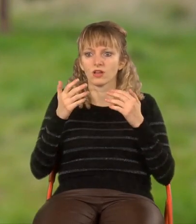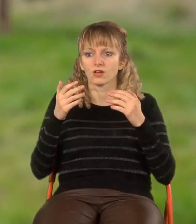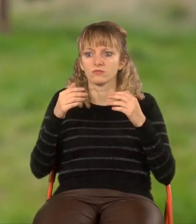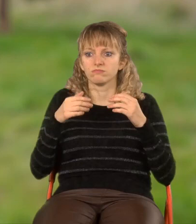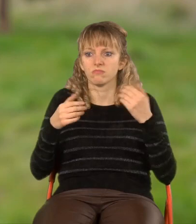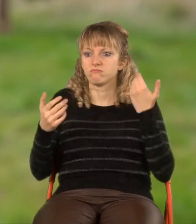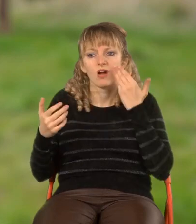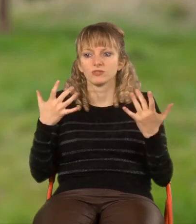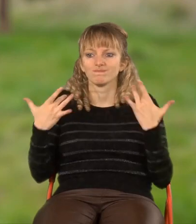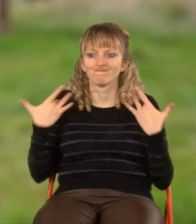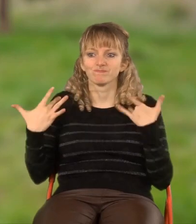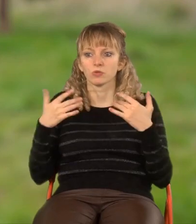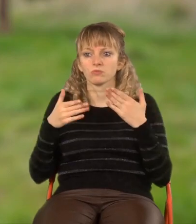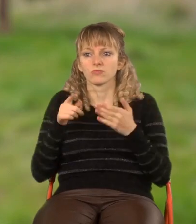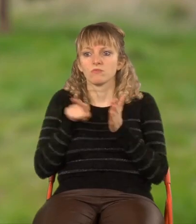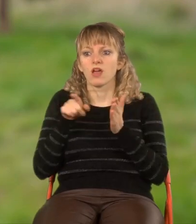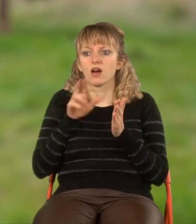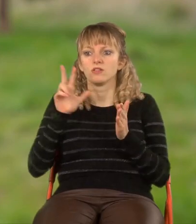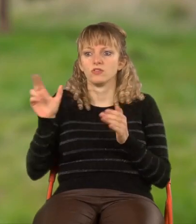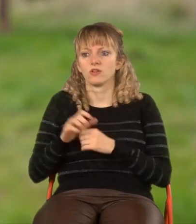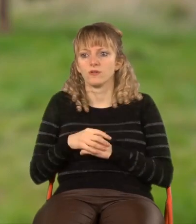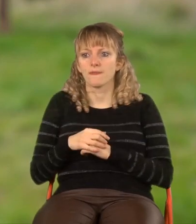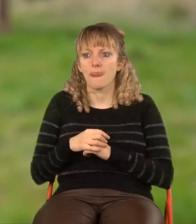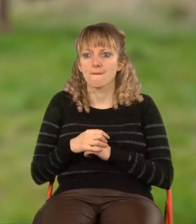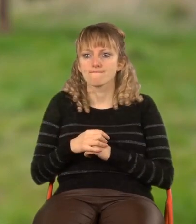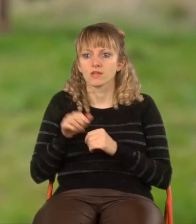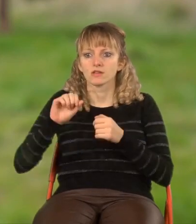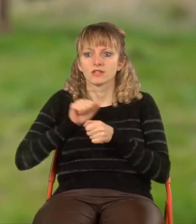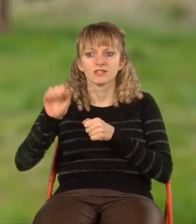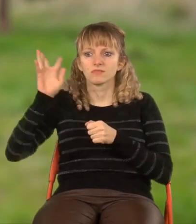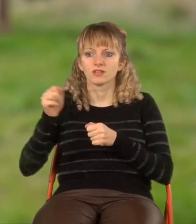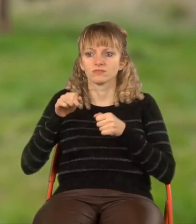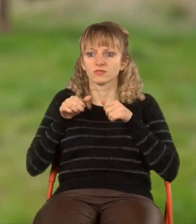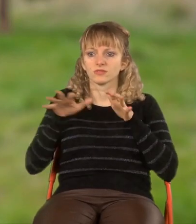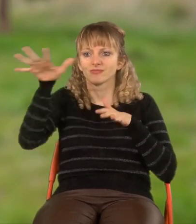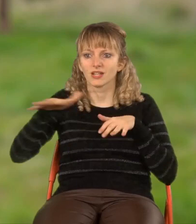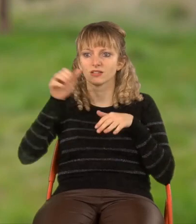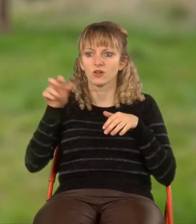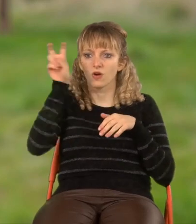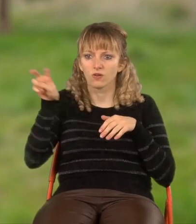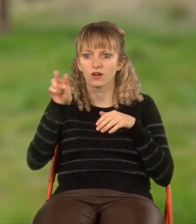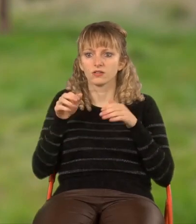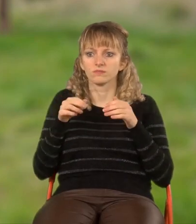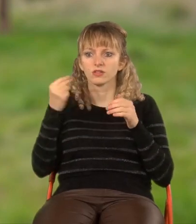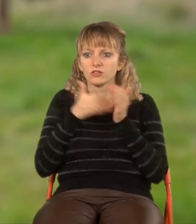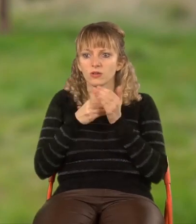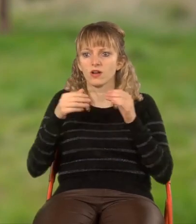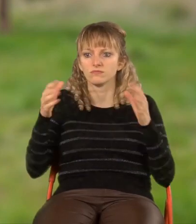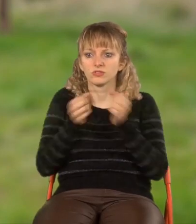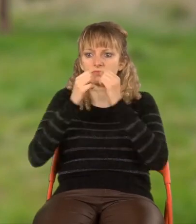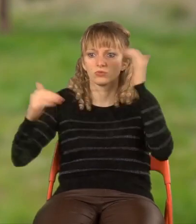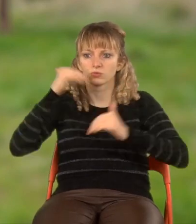czym bardzo ubolewamy, bo dla każdego są piękne tereny do pooglądania, nie trzeba zdobywać szczytów. Każdy ma